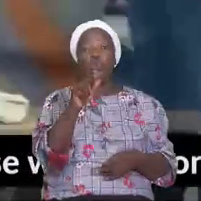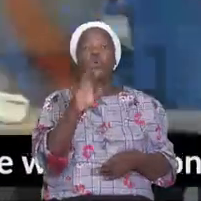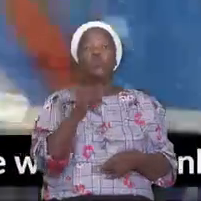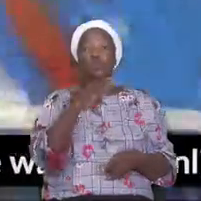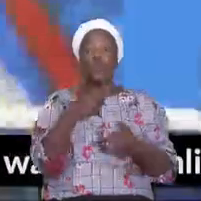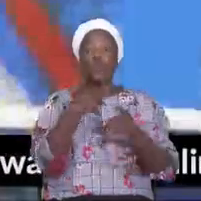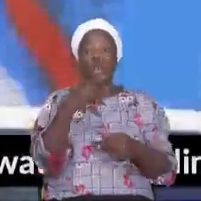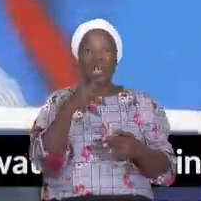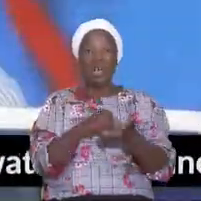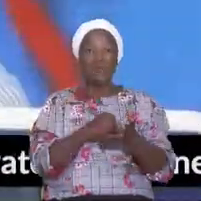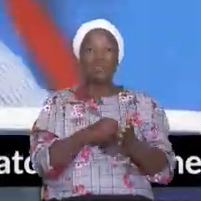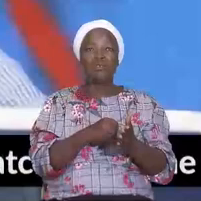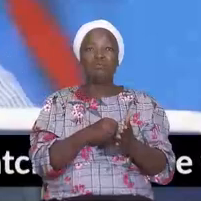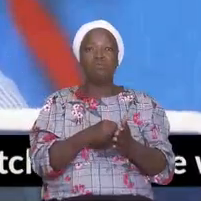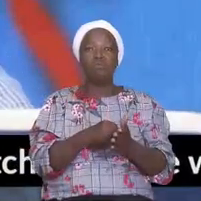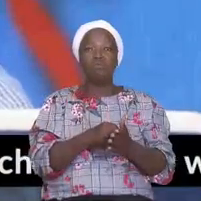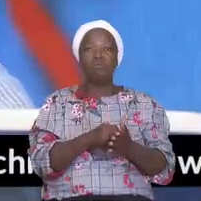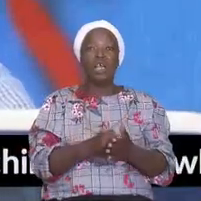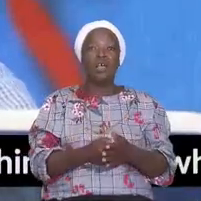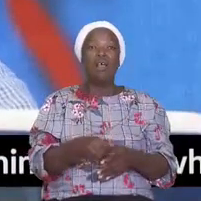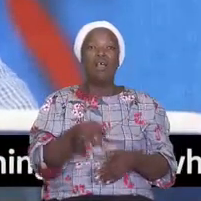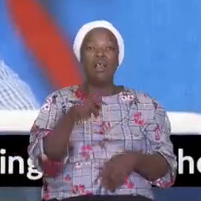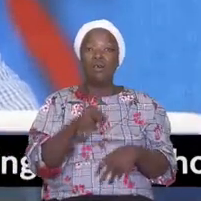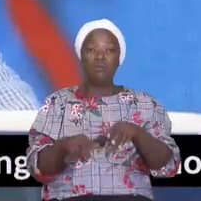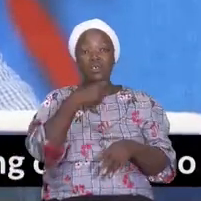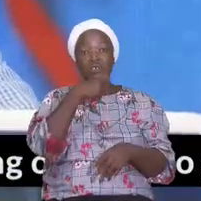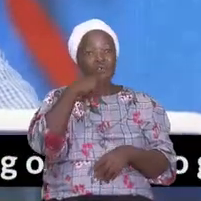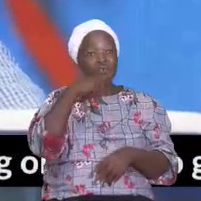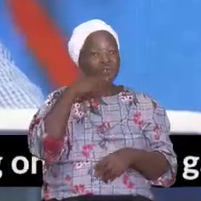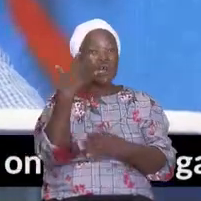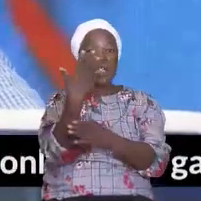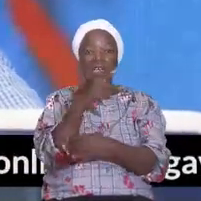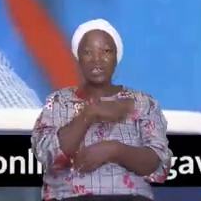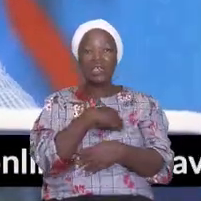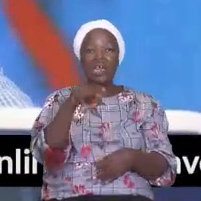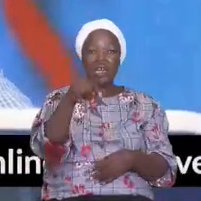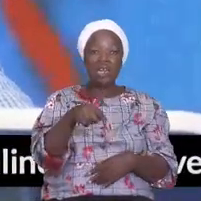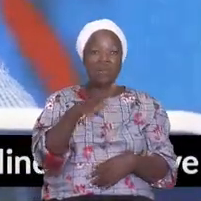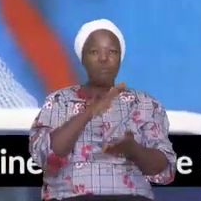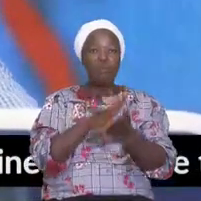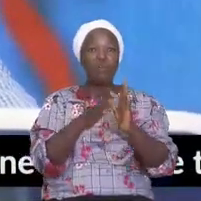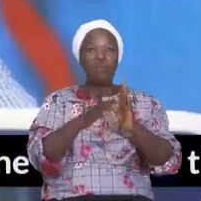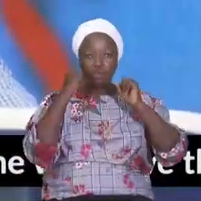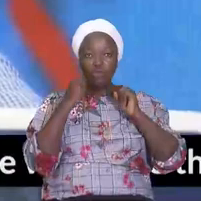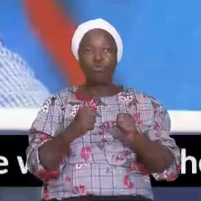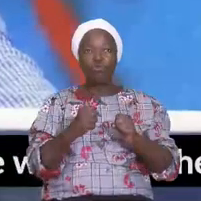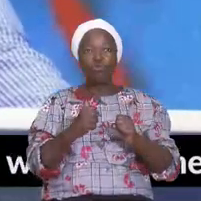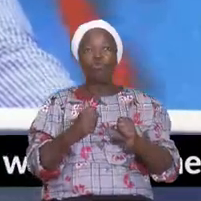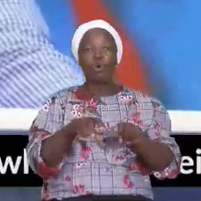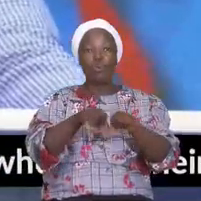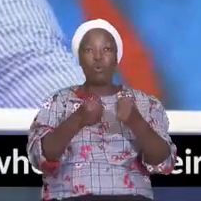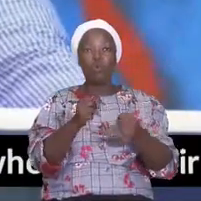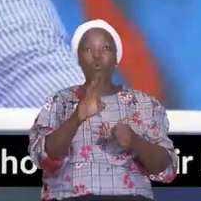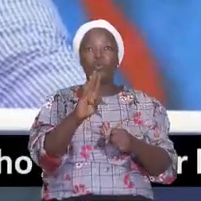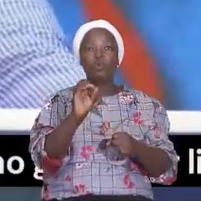les oreilles sourdes vont s'ouvrir, les langues muettes vont parler, les mains desséchées, les pieds desséchés